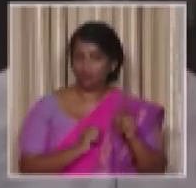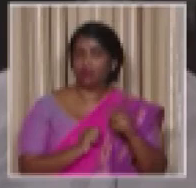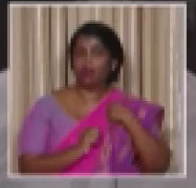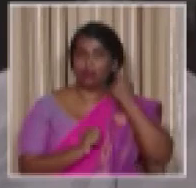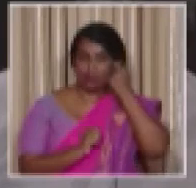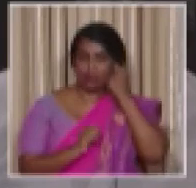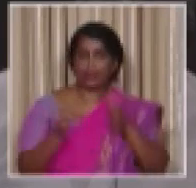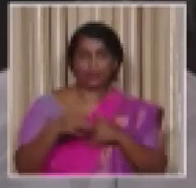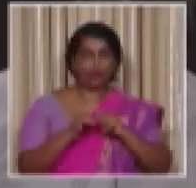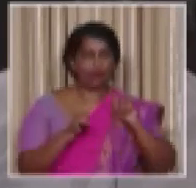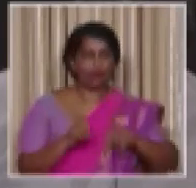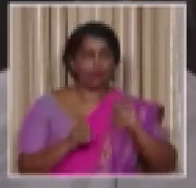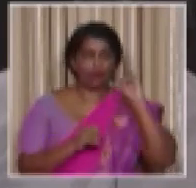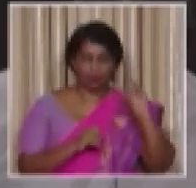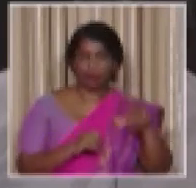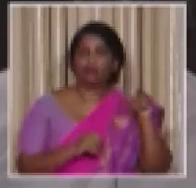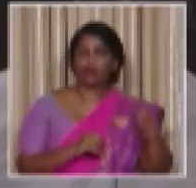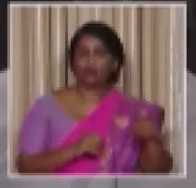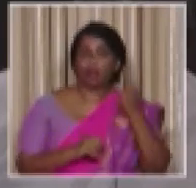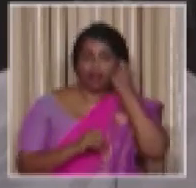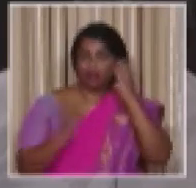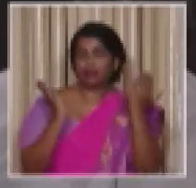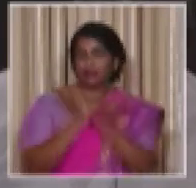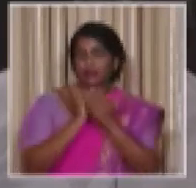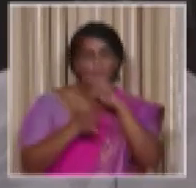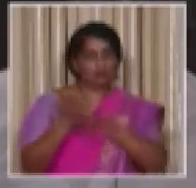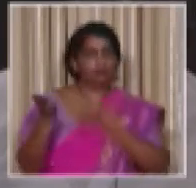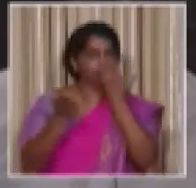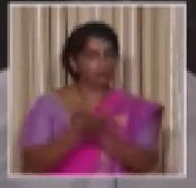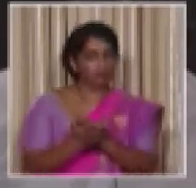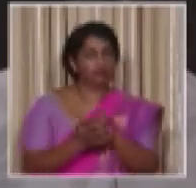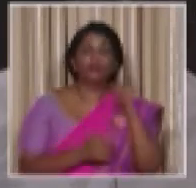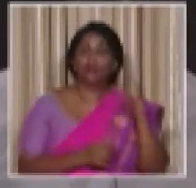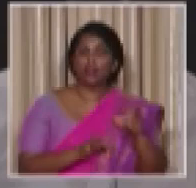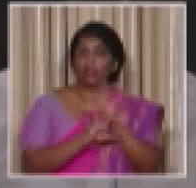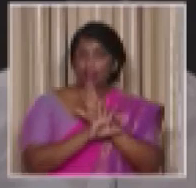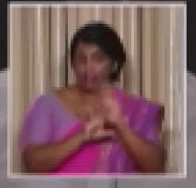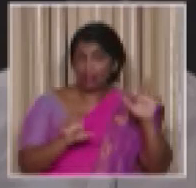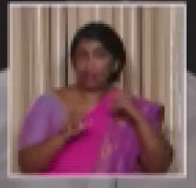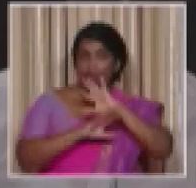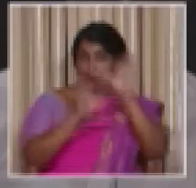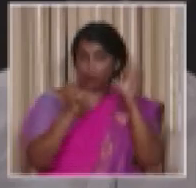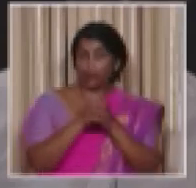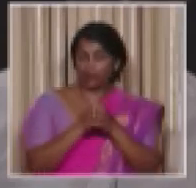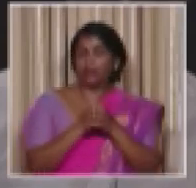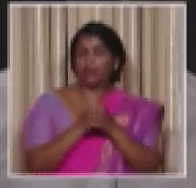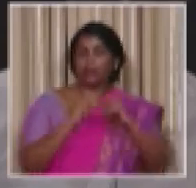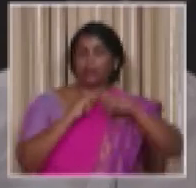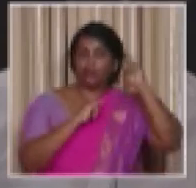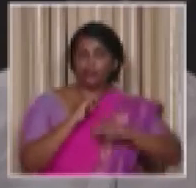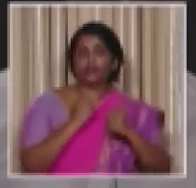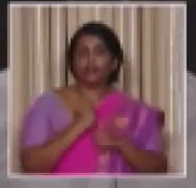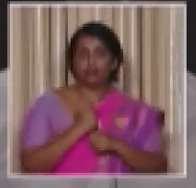යෝජනාව කැබිනට් මණ්ඩලයට ඉදිරිපත් කරනවා ඊට අමතරව සංකල්ප පත්‍රිකාවත් ඉදිරිපත් කළා තිනවා මේ 19 එකතු කළා විශ්වවිද්‍යාලය බවට පත්